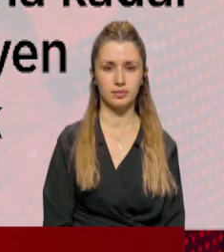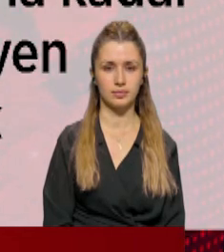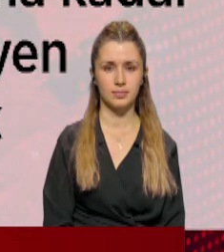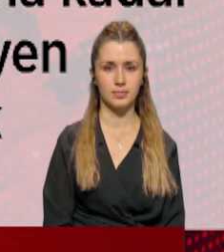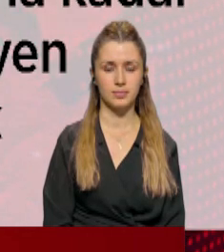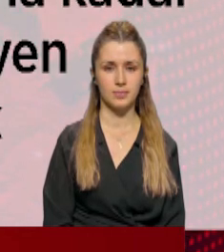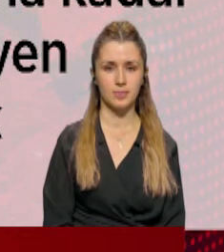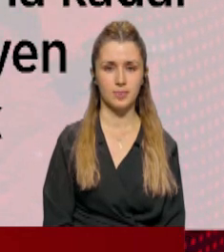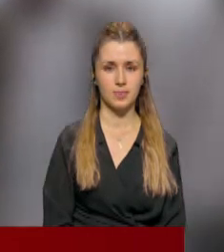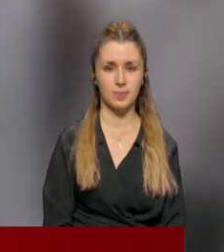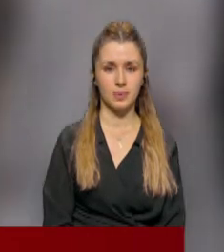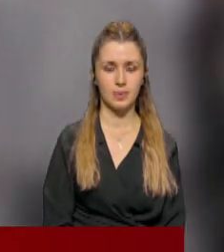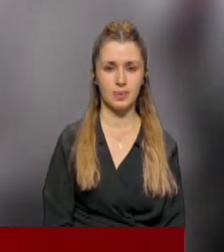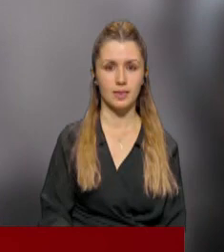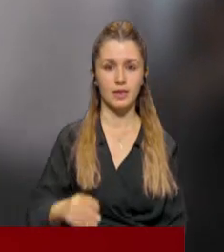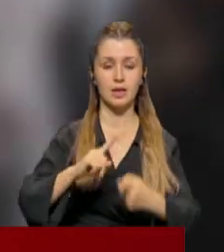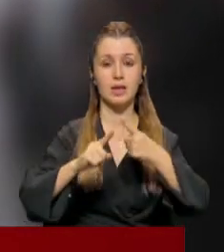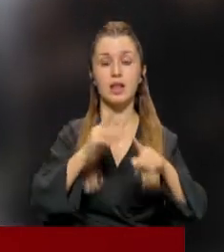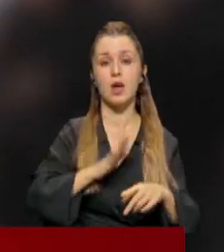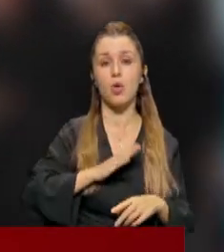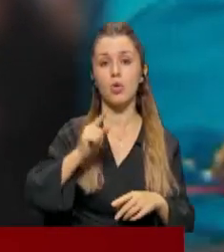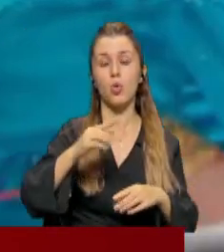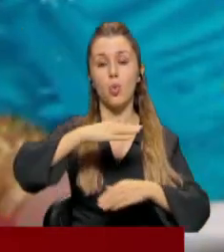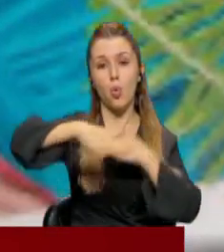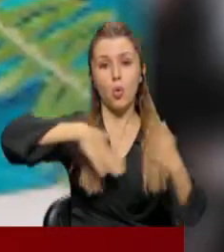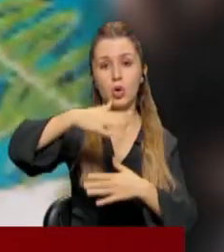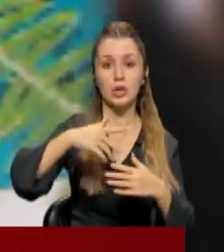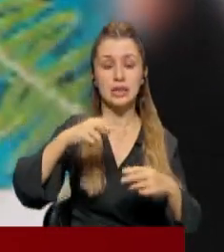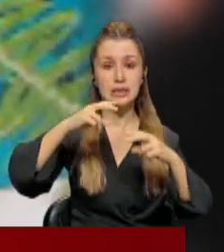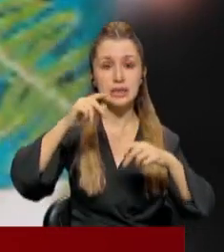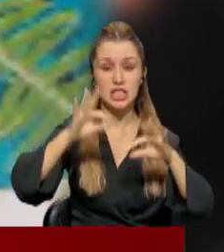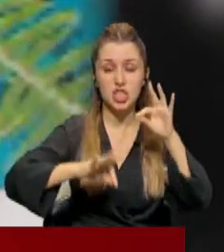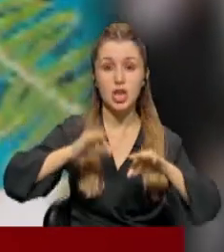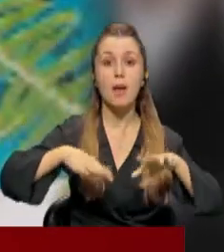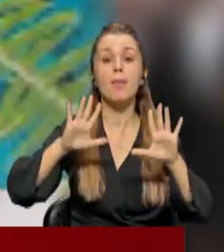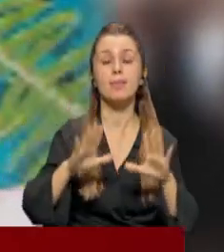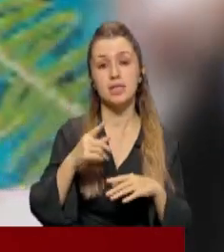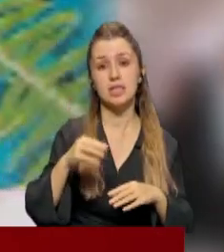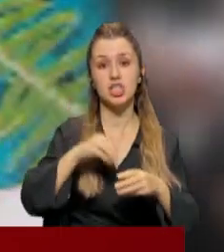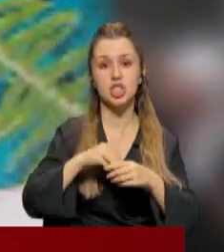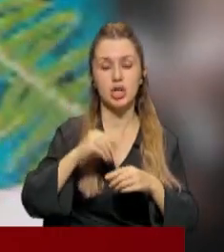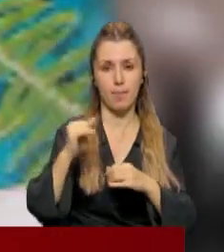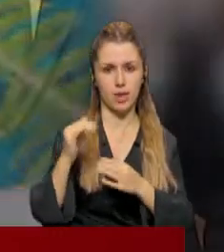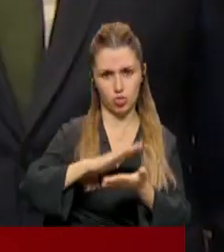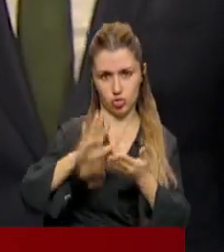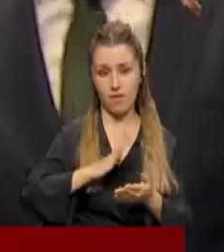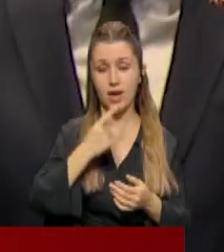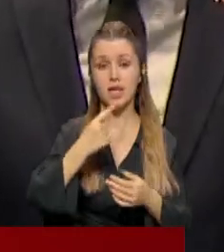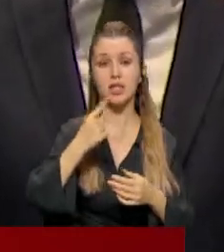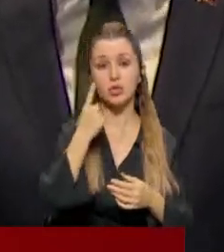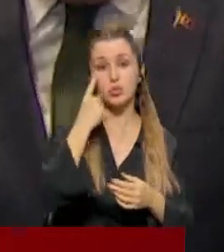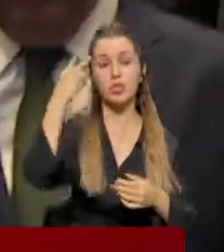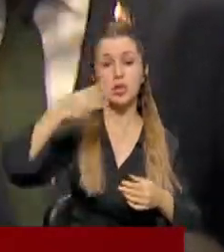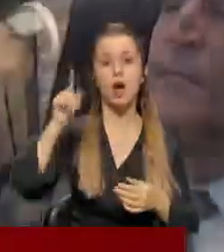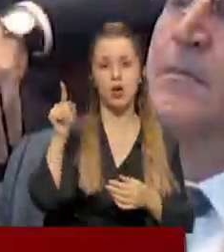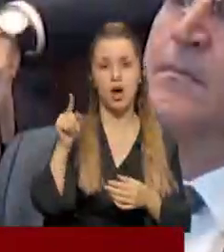bu suçların ortağı olur. CHP lideri Kılıçdaroğlu da olayın yeterince incelenmemesi, aydınlatılmaması için bir tertip var dedi. Cumhurbaşkanı